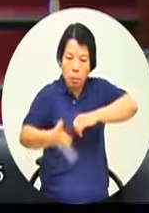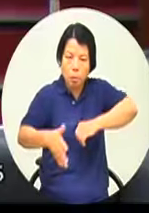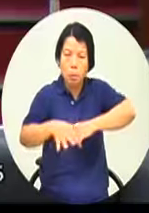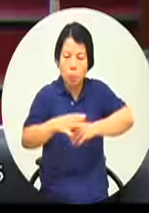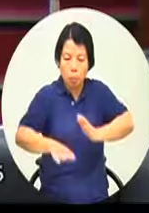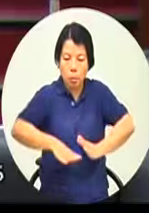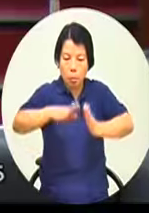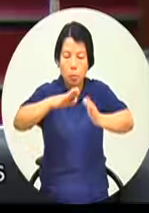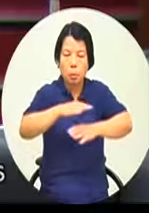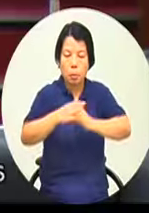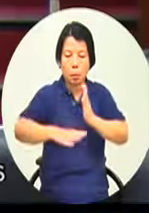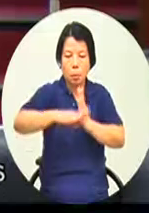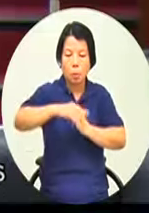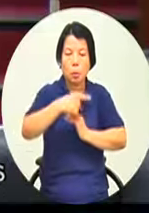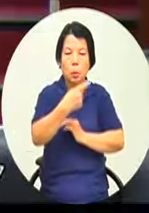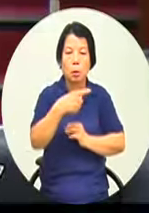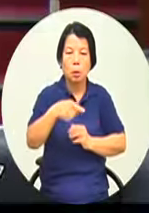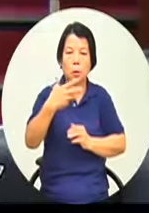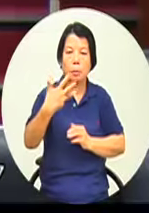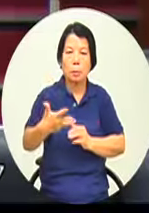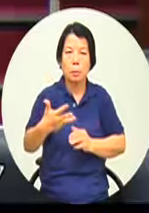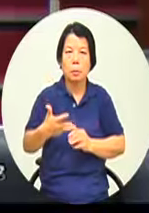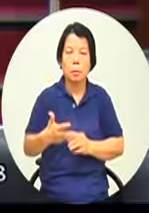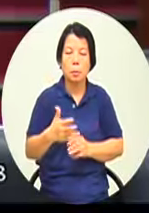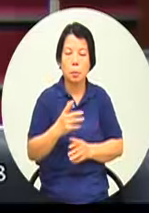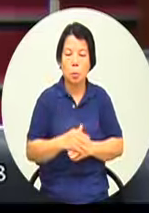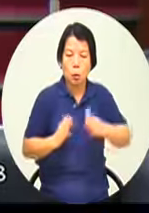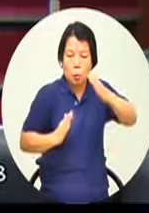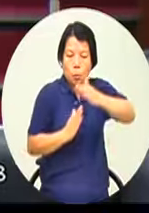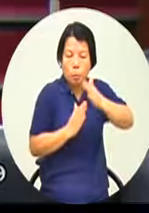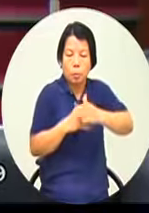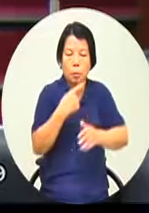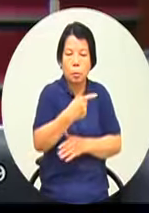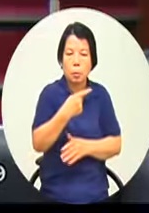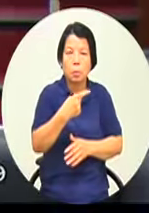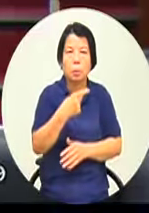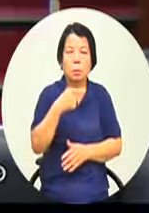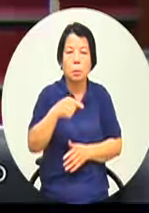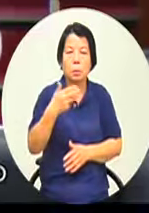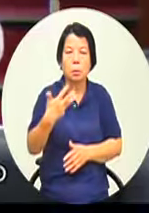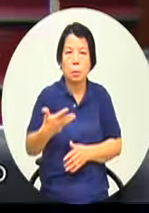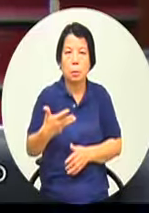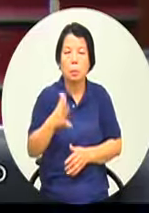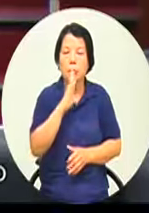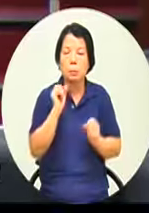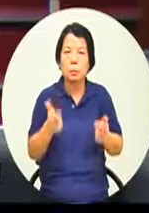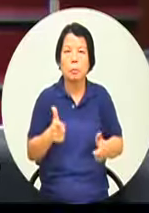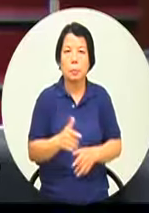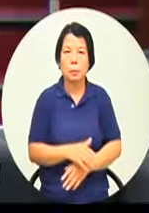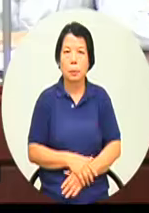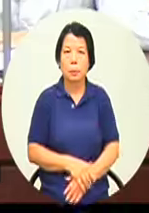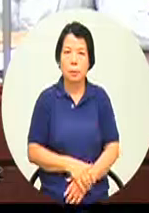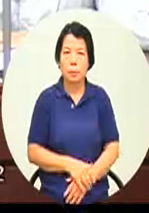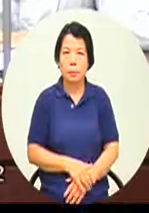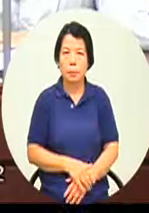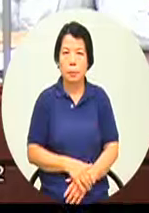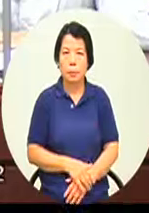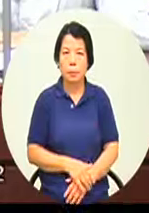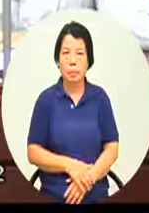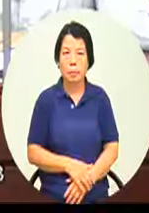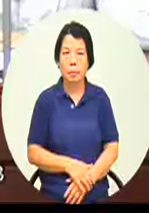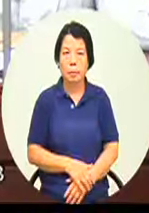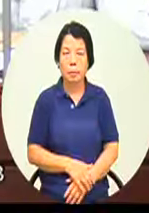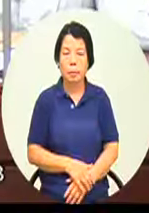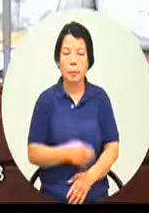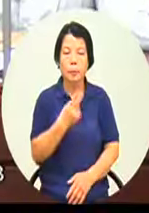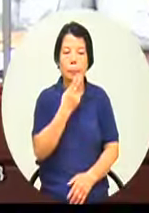河的高层测出来1.8，是不是最高有到1.8？是不是？ 美籍等等，